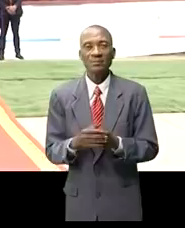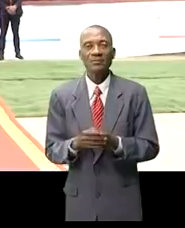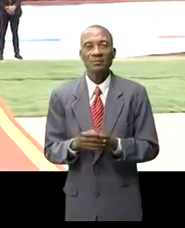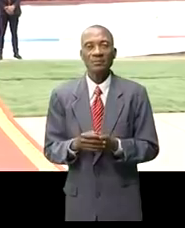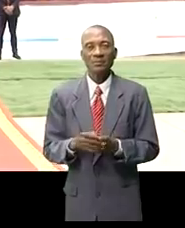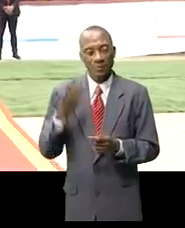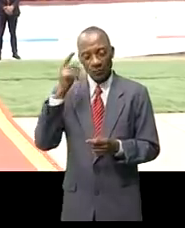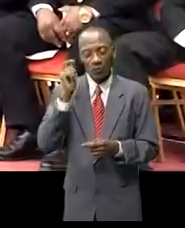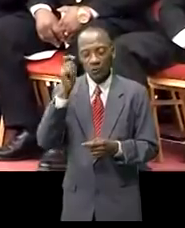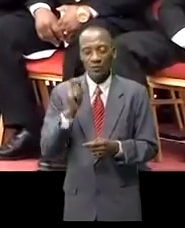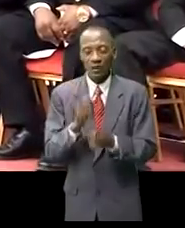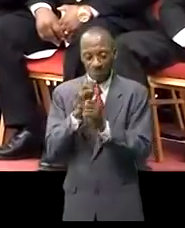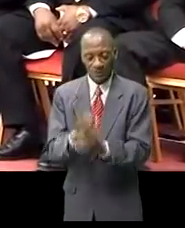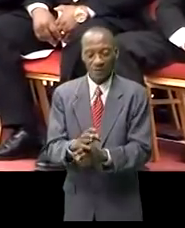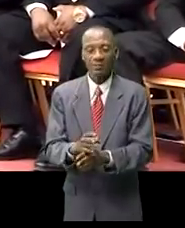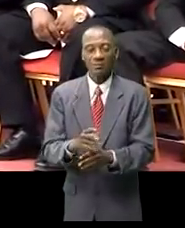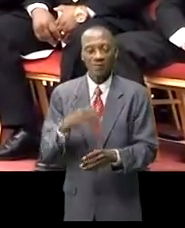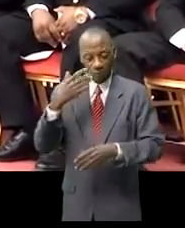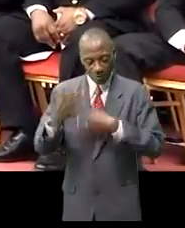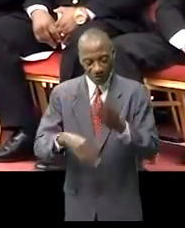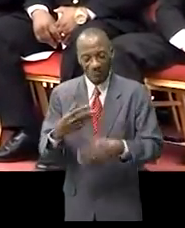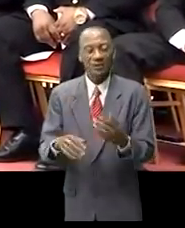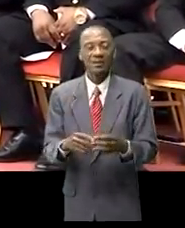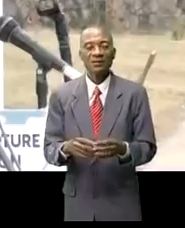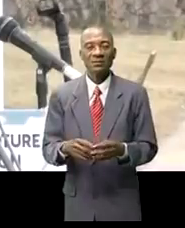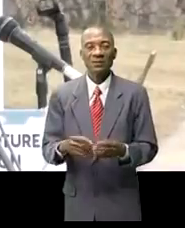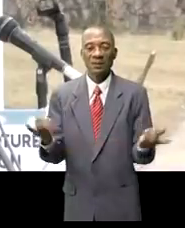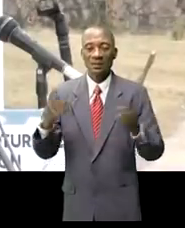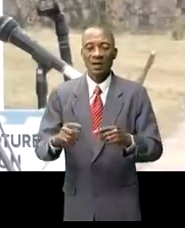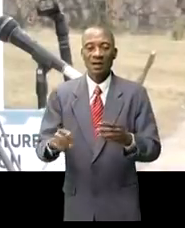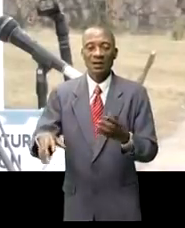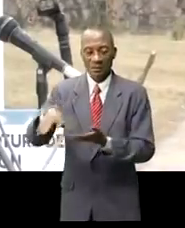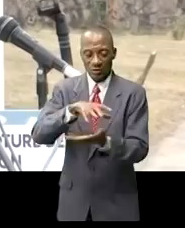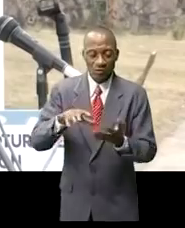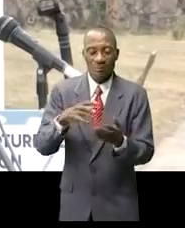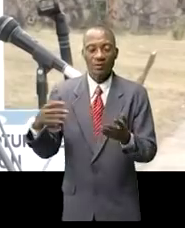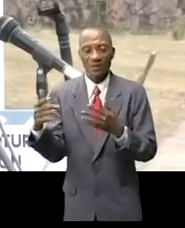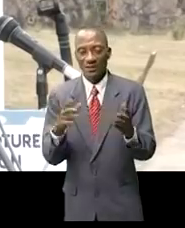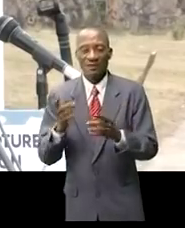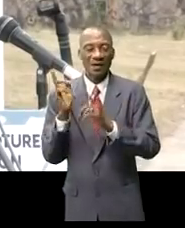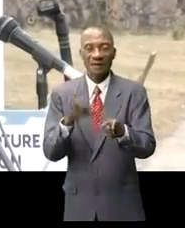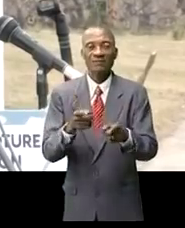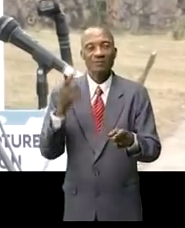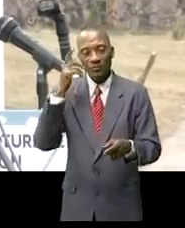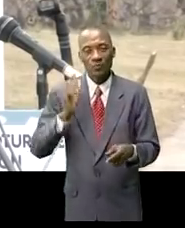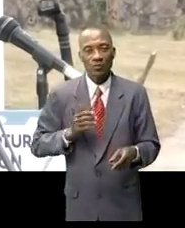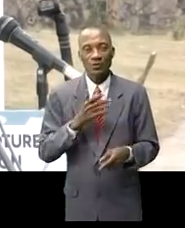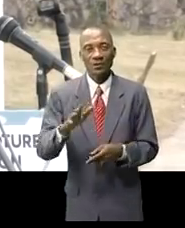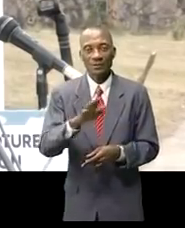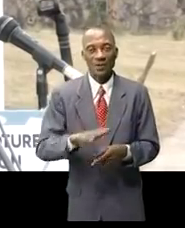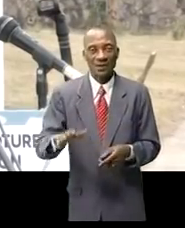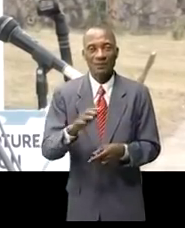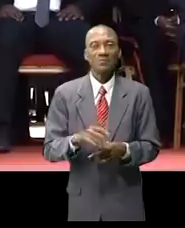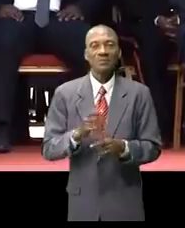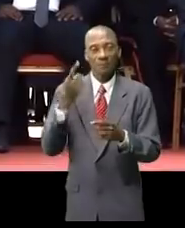répondre efficacement aux multiples menaces qui écument le pays et particulièrement sa partie